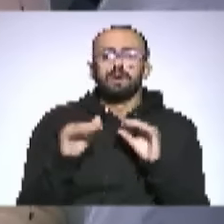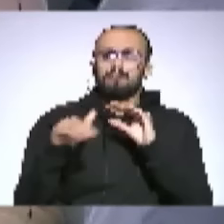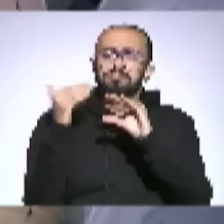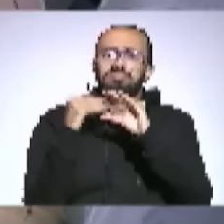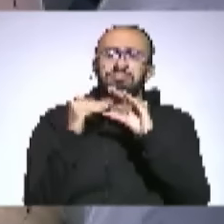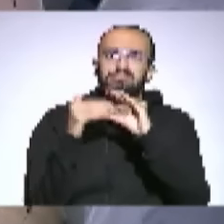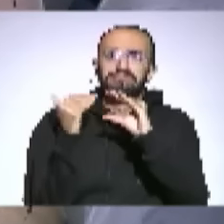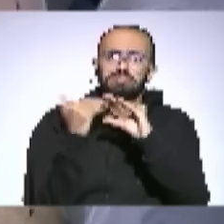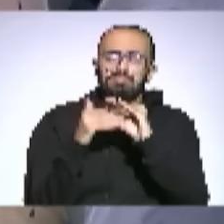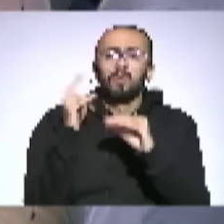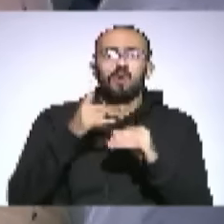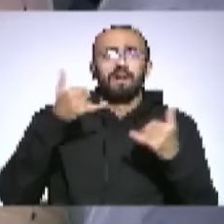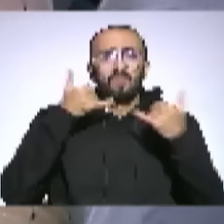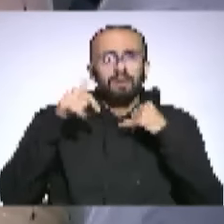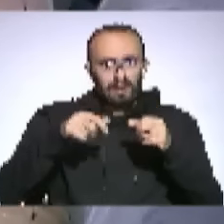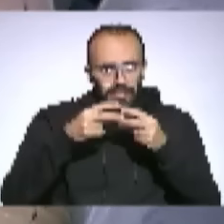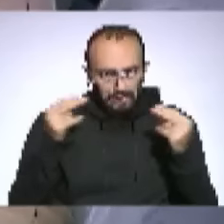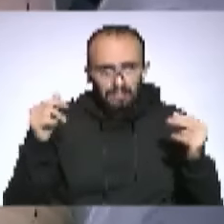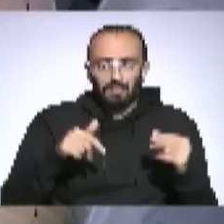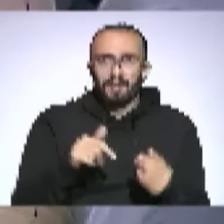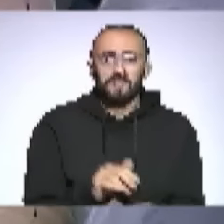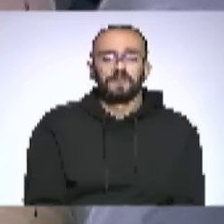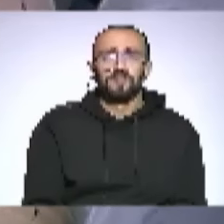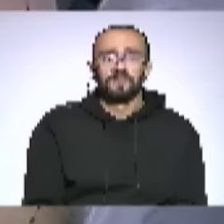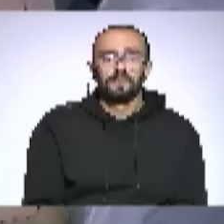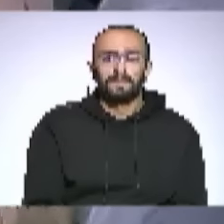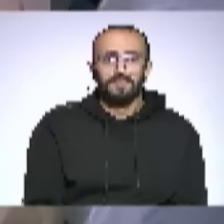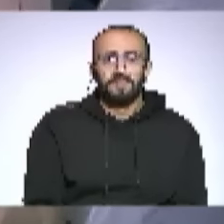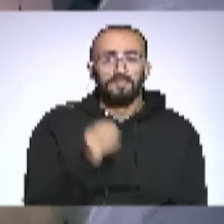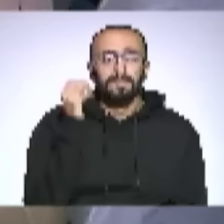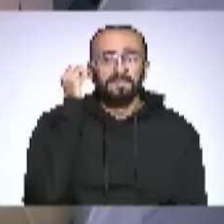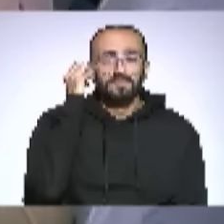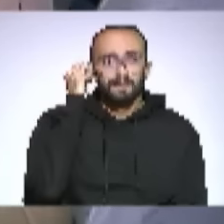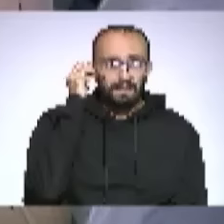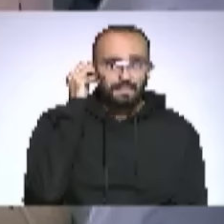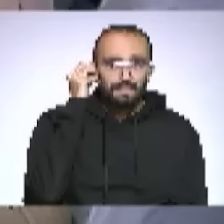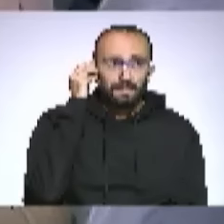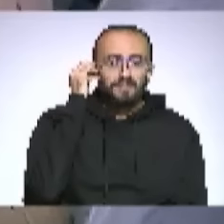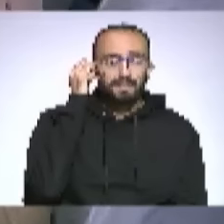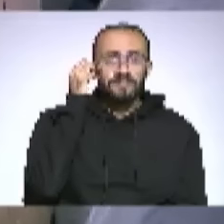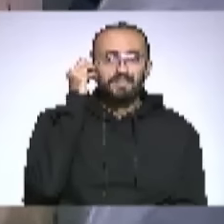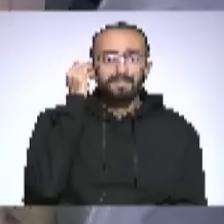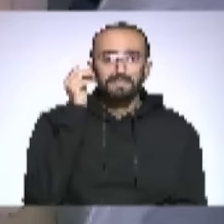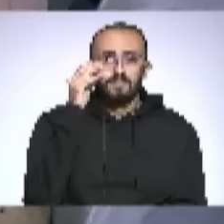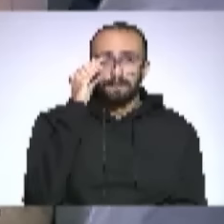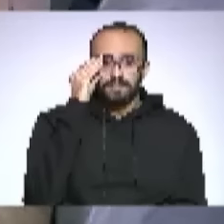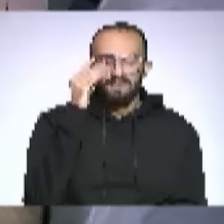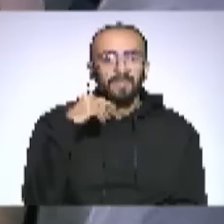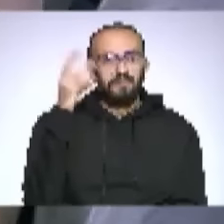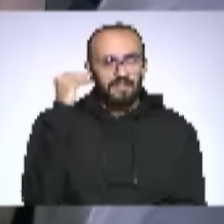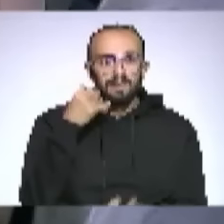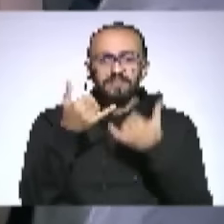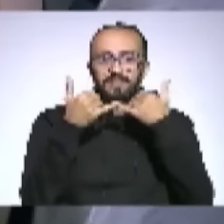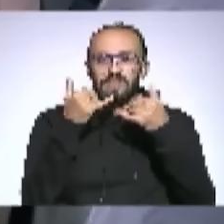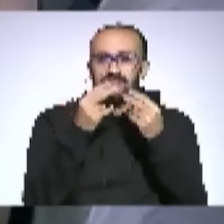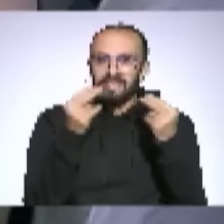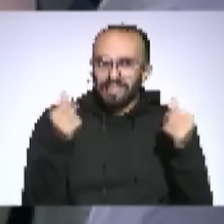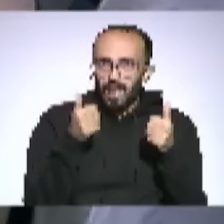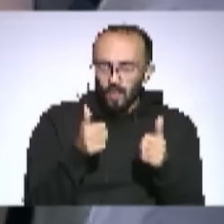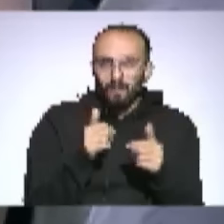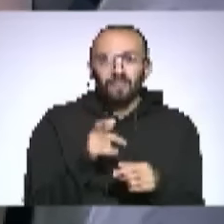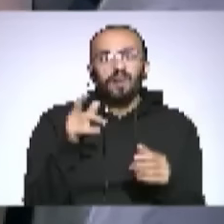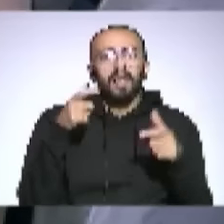وعدد كبير من التليفونات هنستقبلك امتع كده مع حضراتكم باجابات مبهره كالعاده مع نياف الحبر الجليل